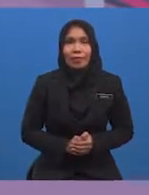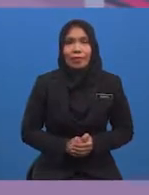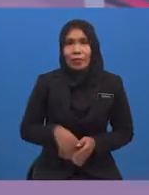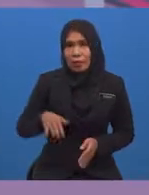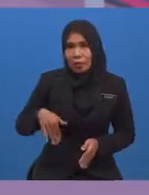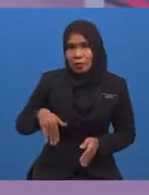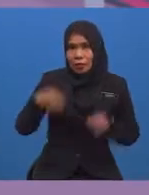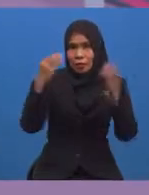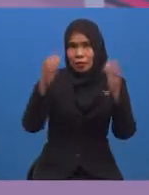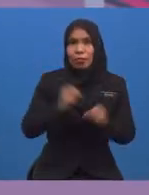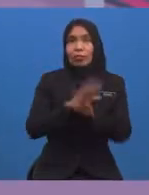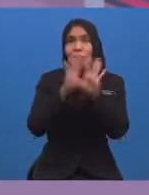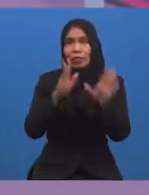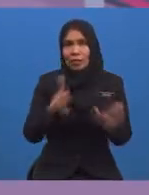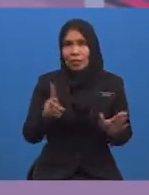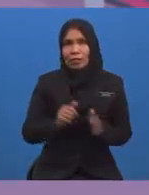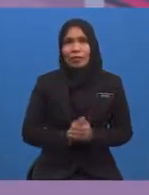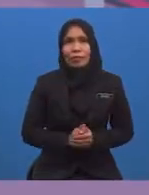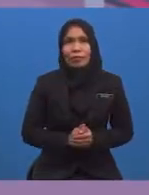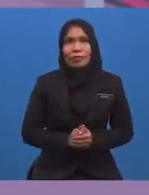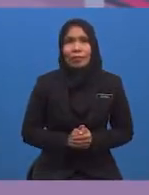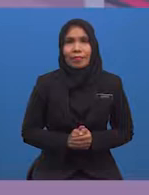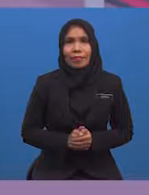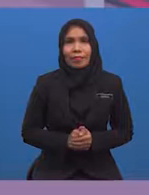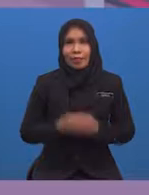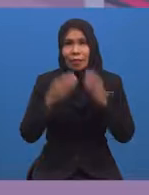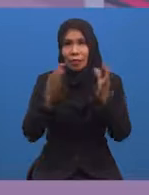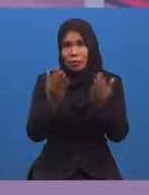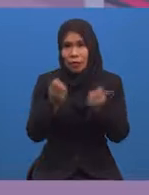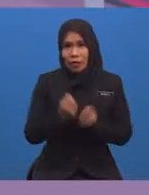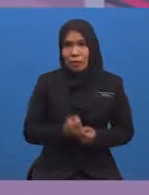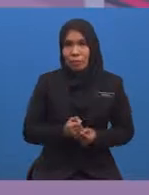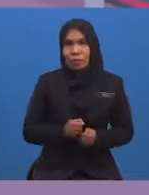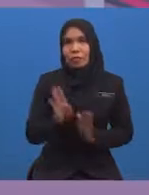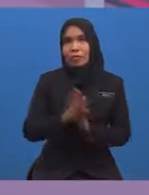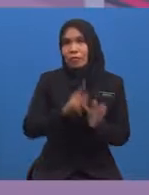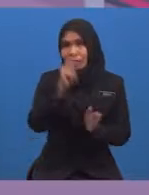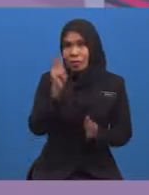Sebelum cikgu terangkan dengan lebih lanjut, cikgu mahu bertanya,